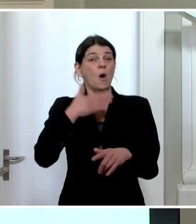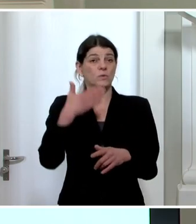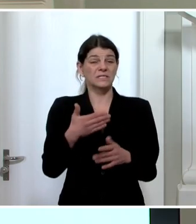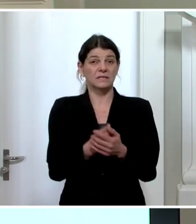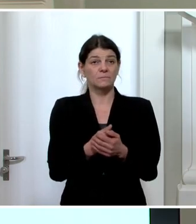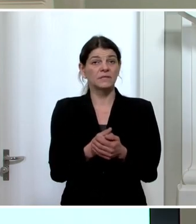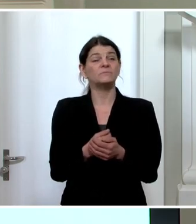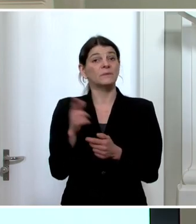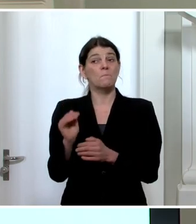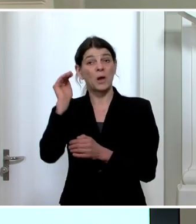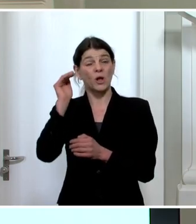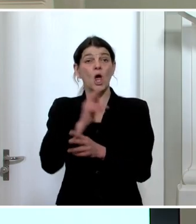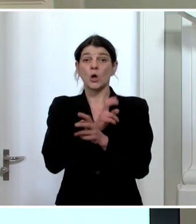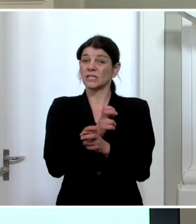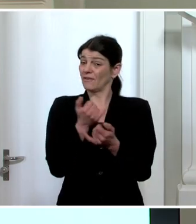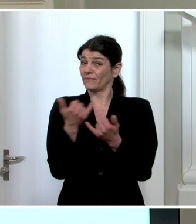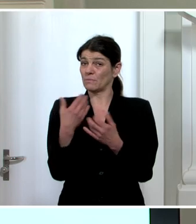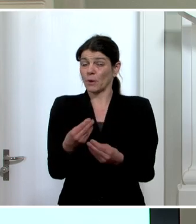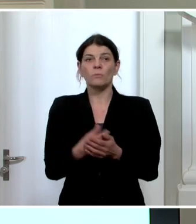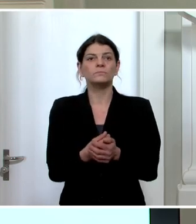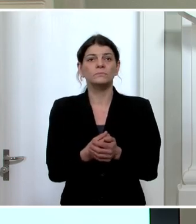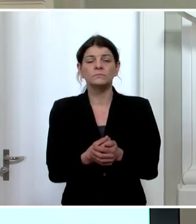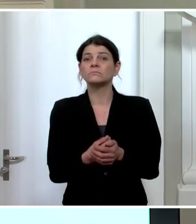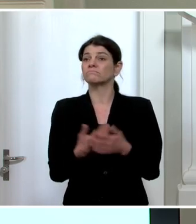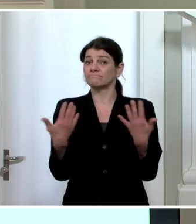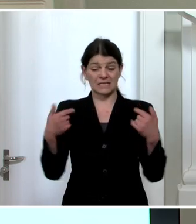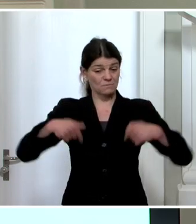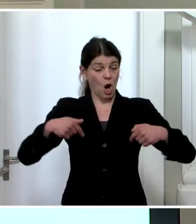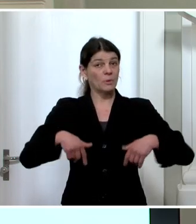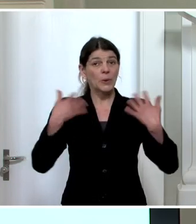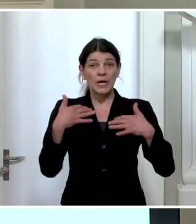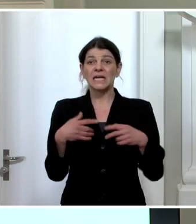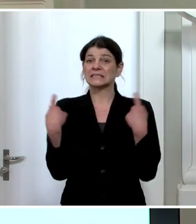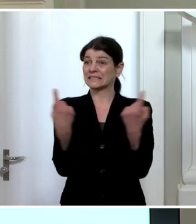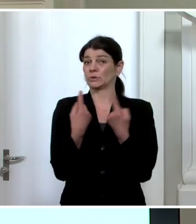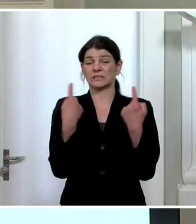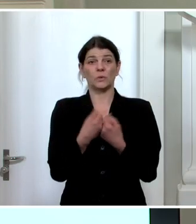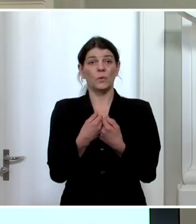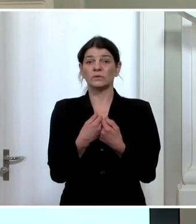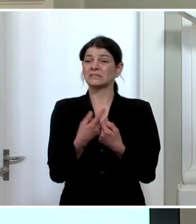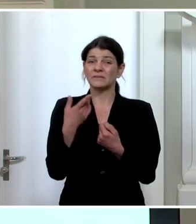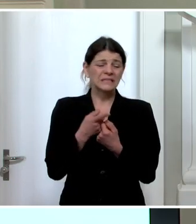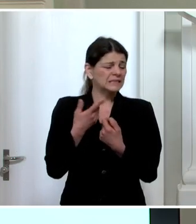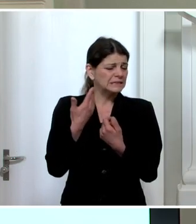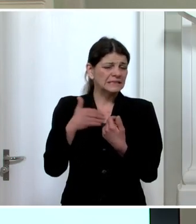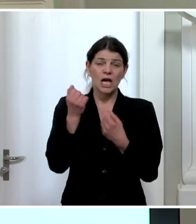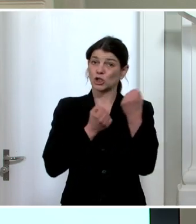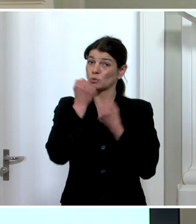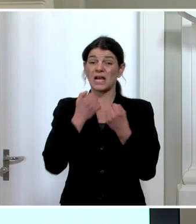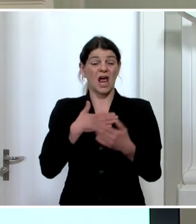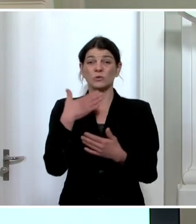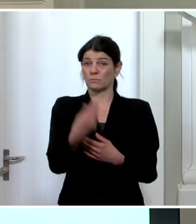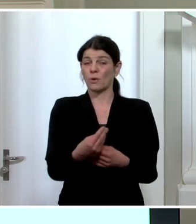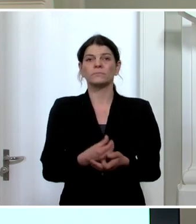den Behörden Österreichs zu erwirken, ist in dieser aktuell angespannten Lage sehr komplex. Es ist